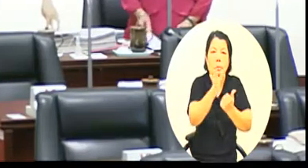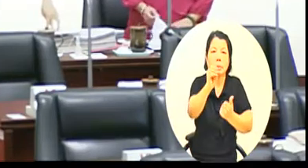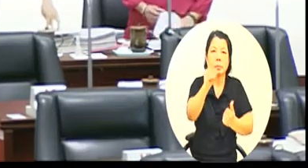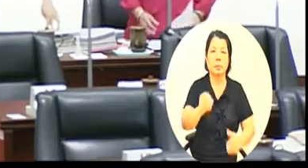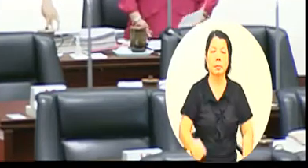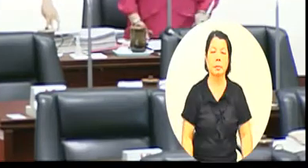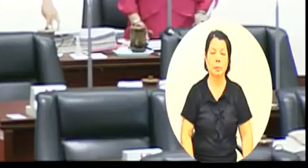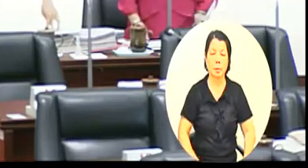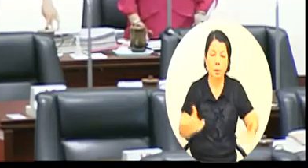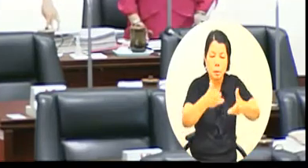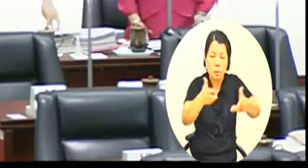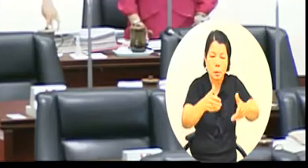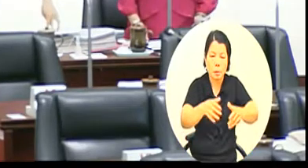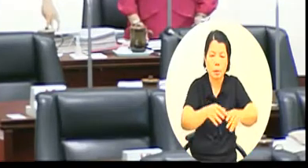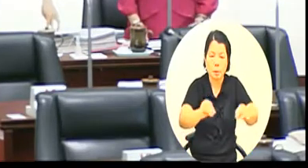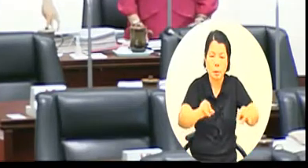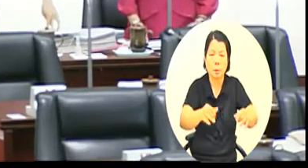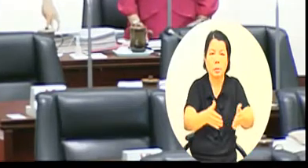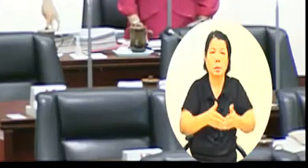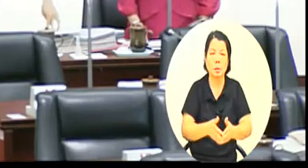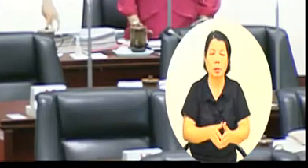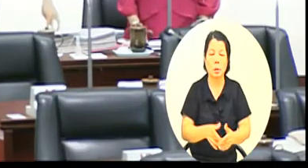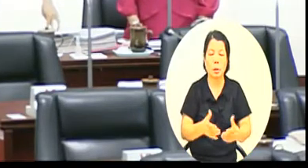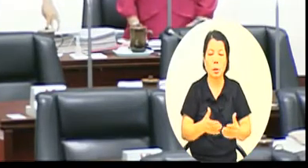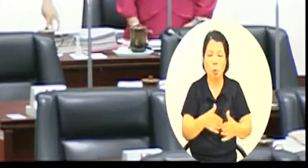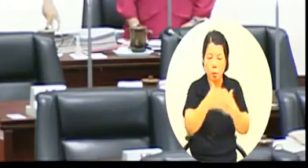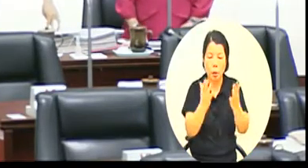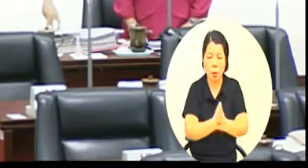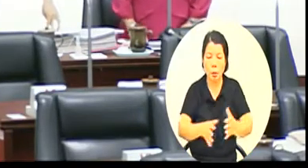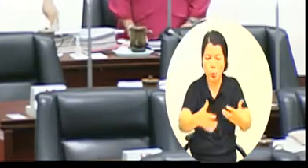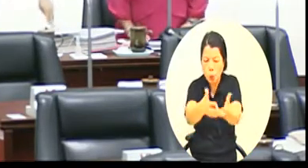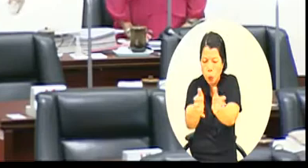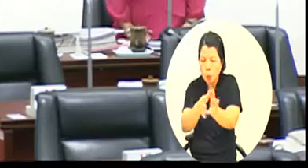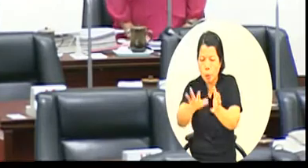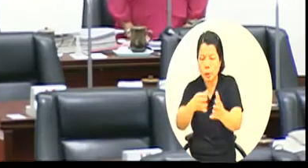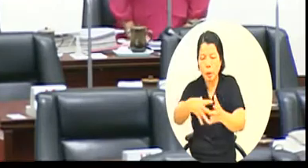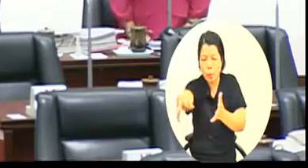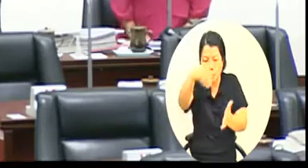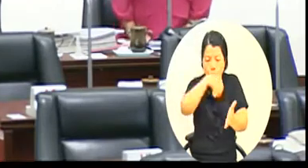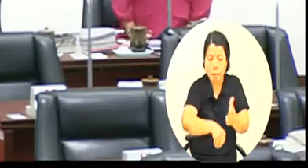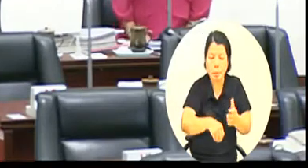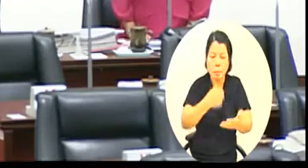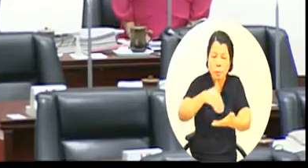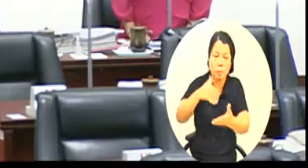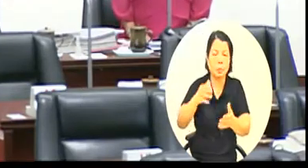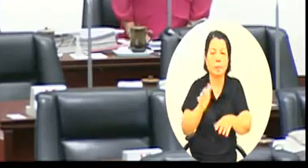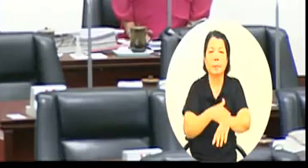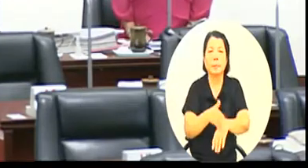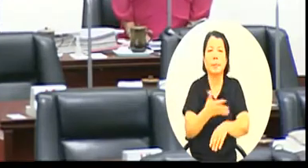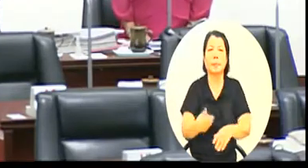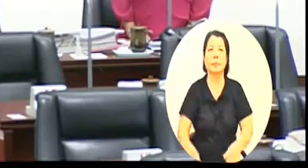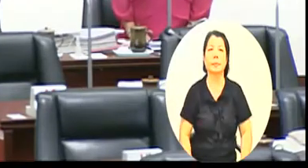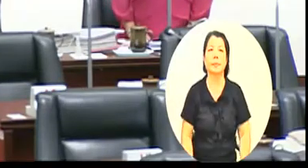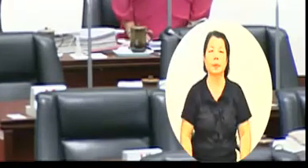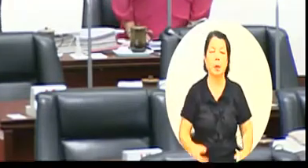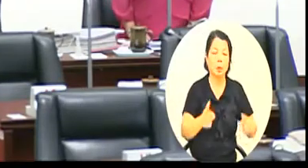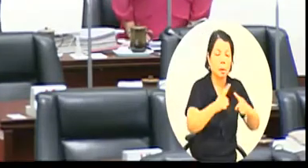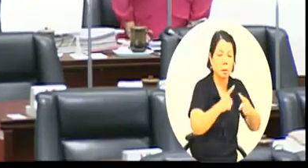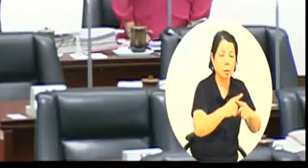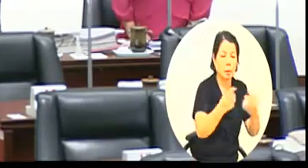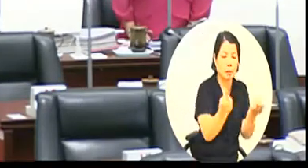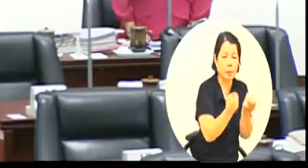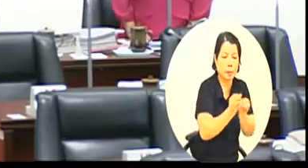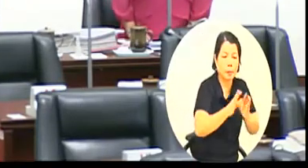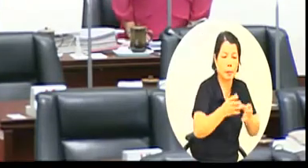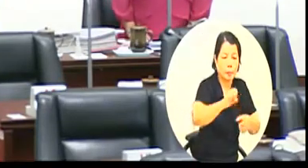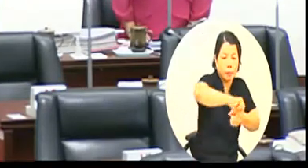建筑法里面有部分是不计入，是免计容积的。 免计容积，因为我们计算的方式就是你人口发展多